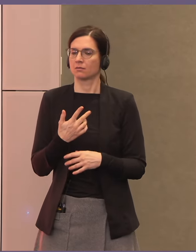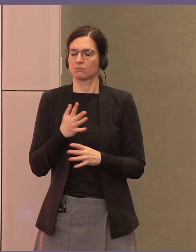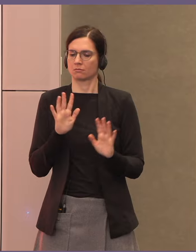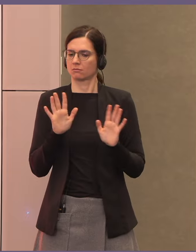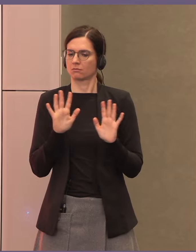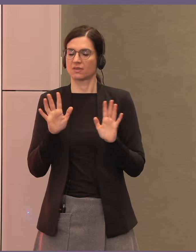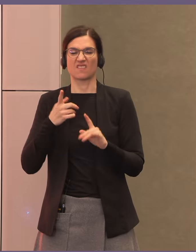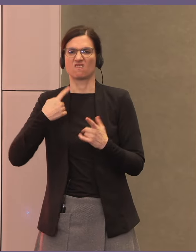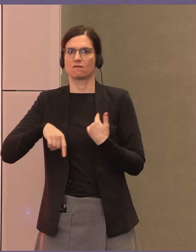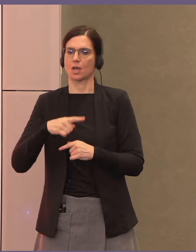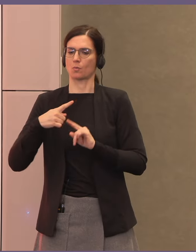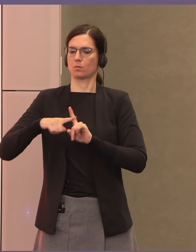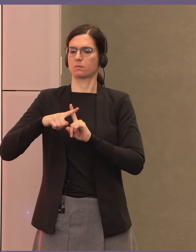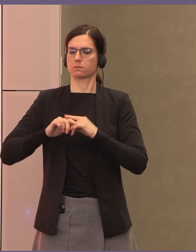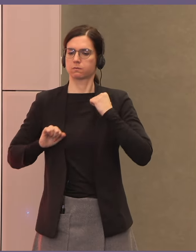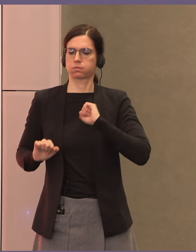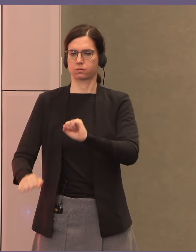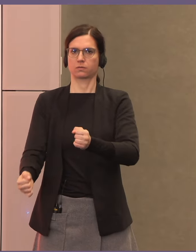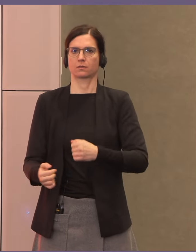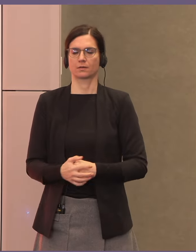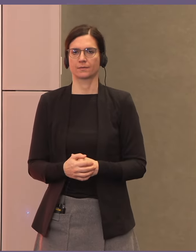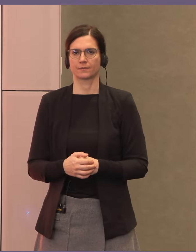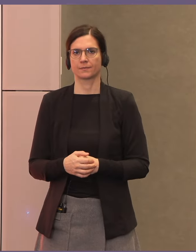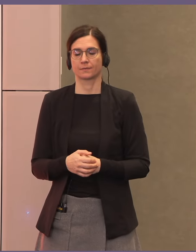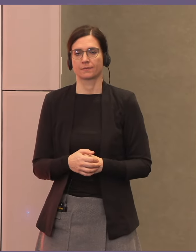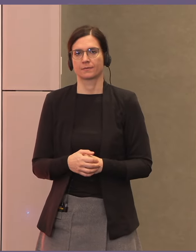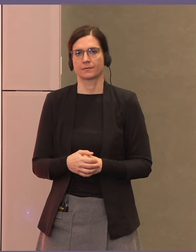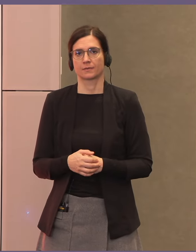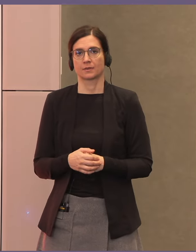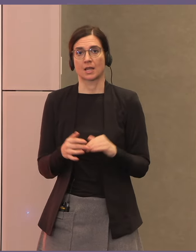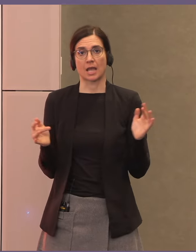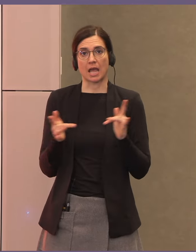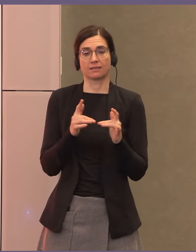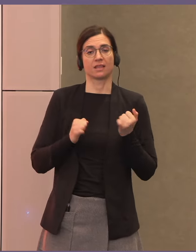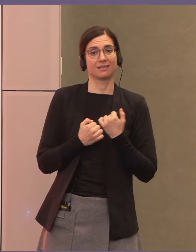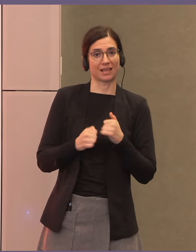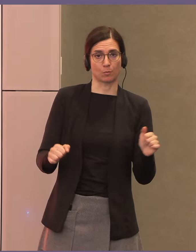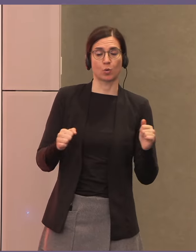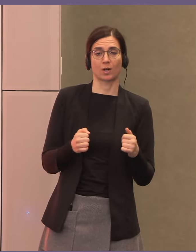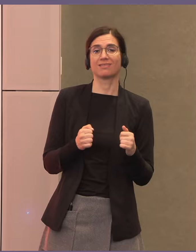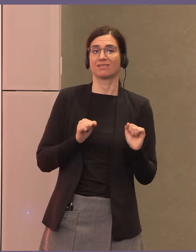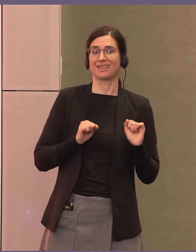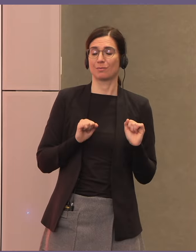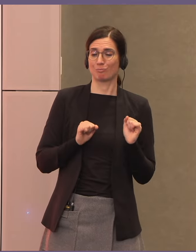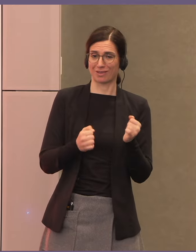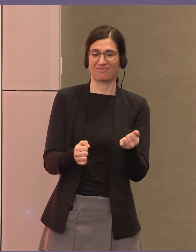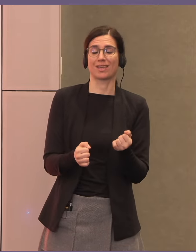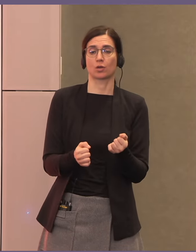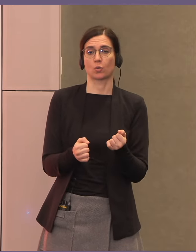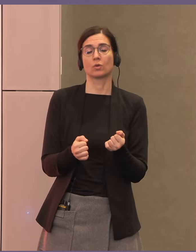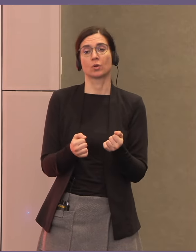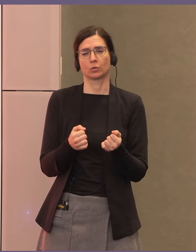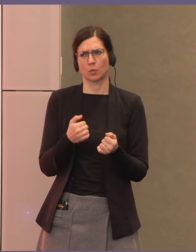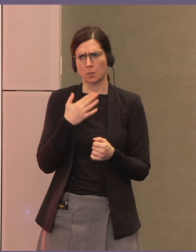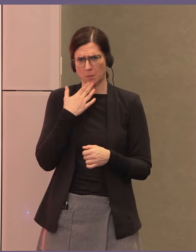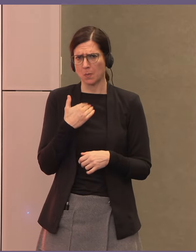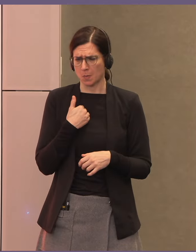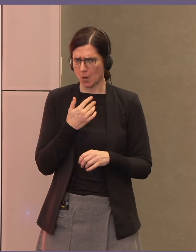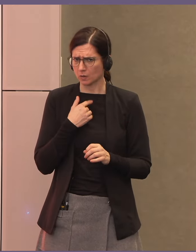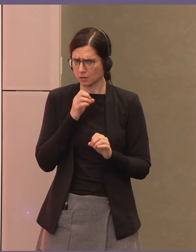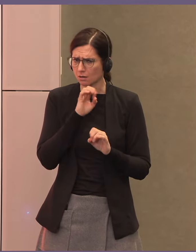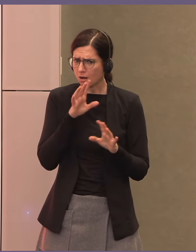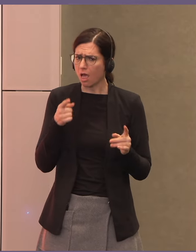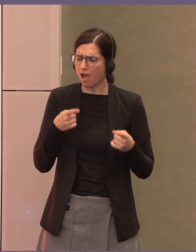wir gehen das offensiv an die Anti-Demokratie-Bewegung und auf das möchte ich aber trotzdem natürlich auch